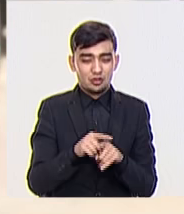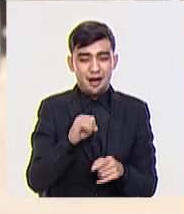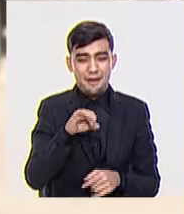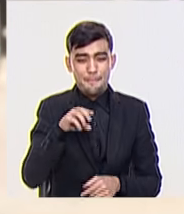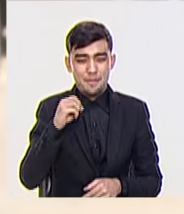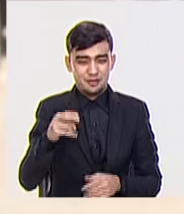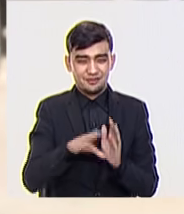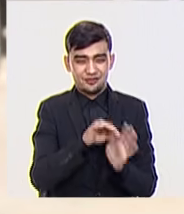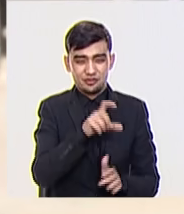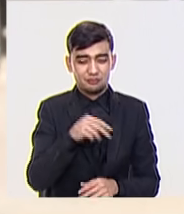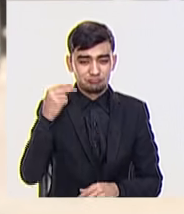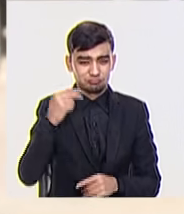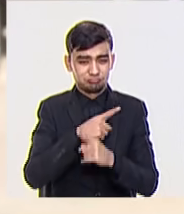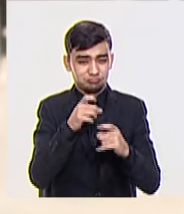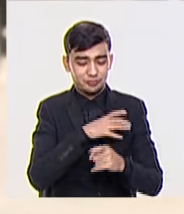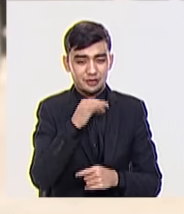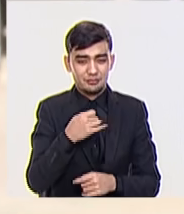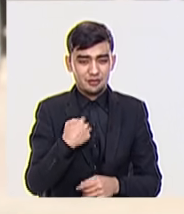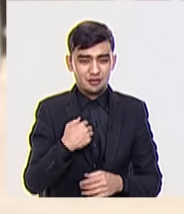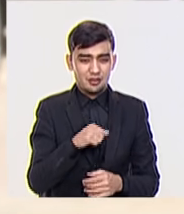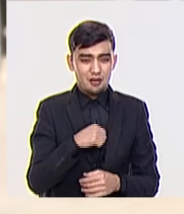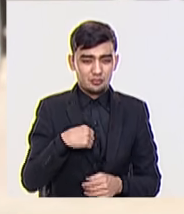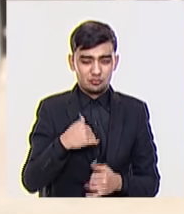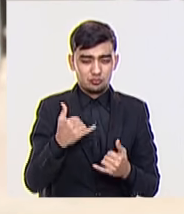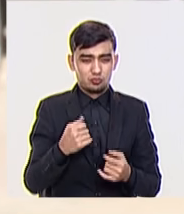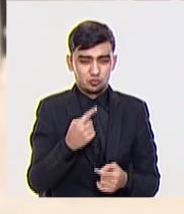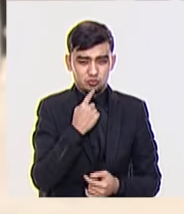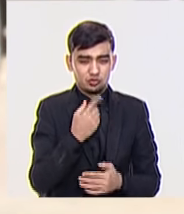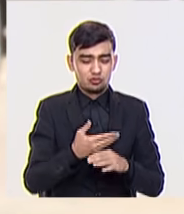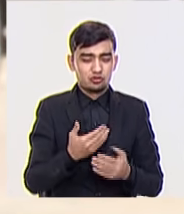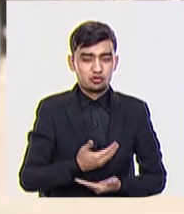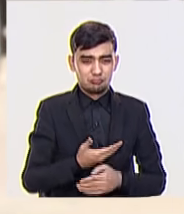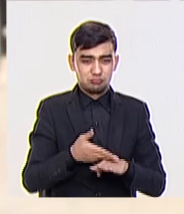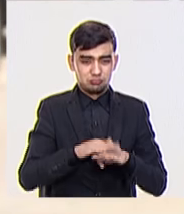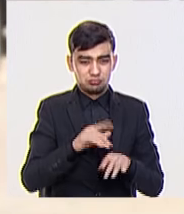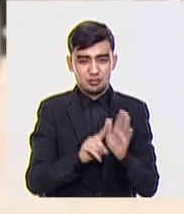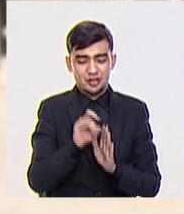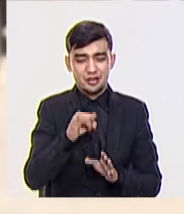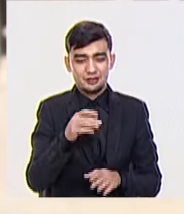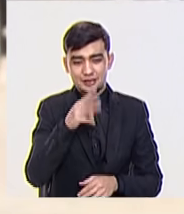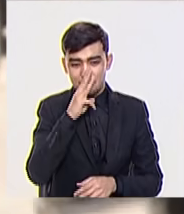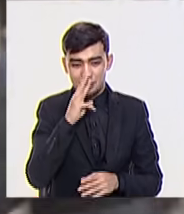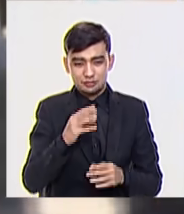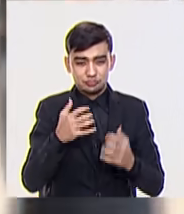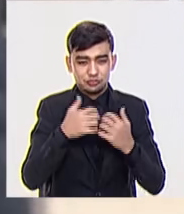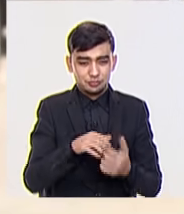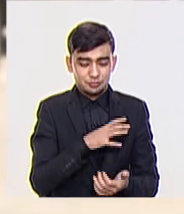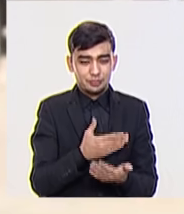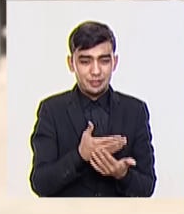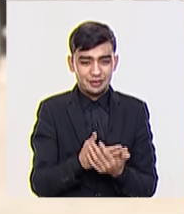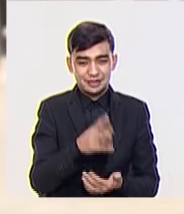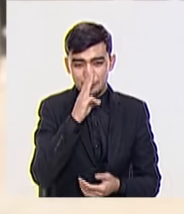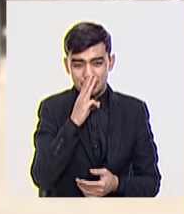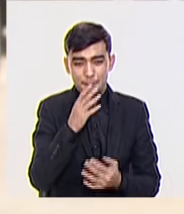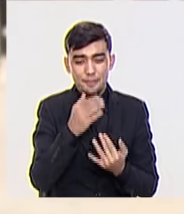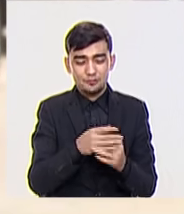ең төменгі жалақы алатын азаматтардың жағдайы нашарлағанын айтты. Олардың лайықты өмір сүру үшін ең төменгі айлықты есептегенде орташа жалақыны